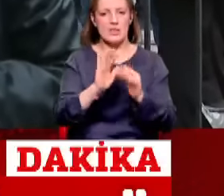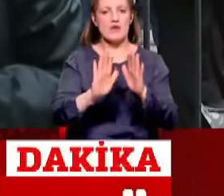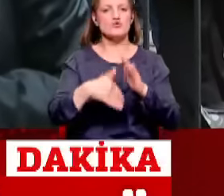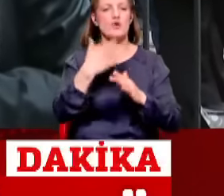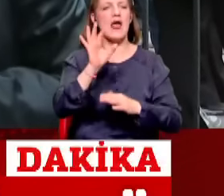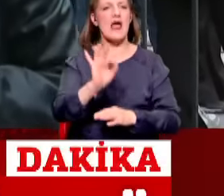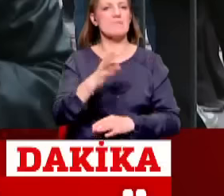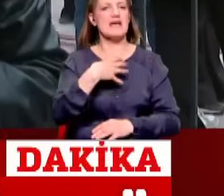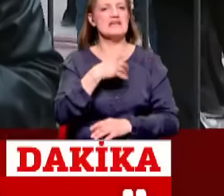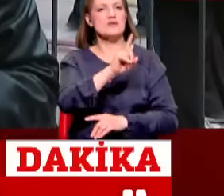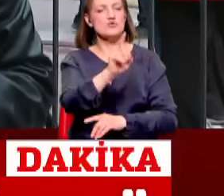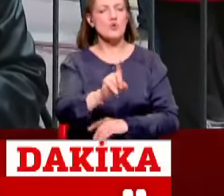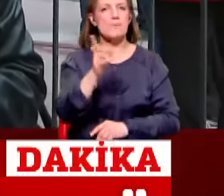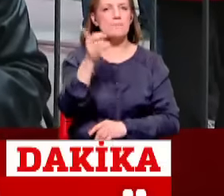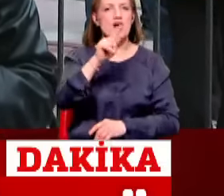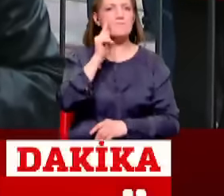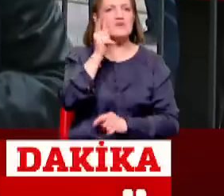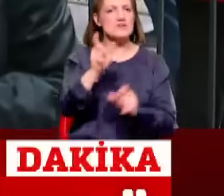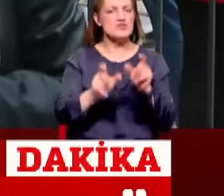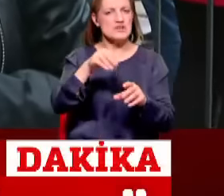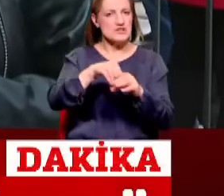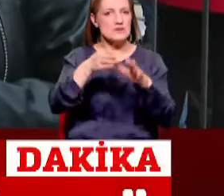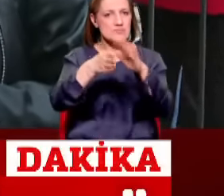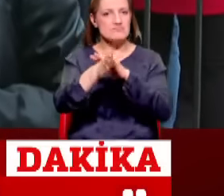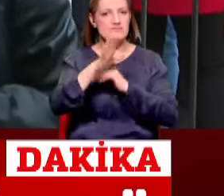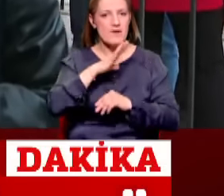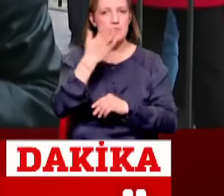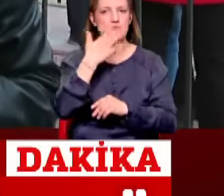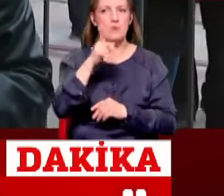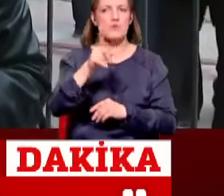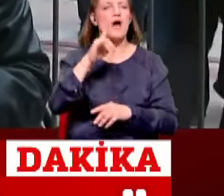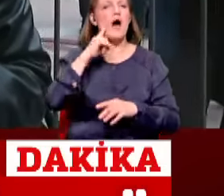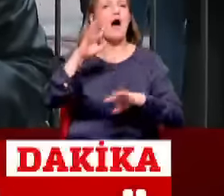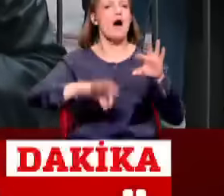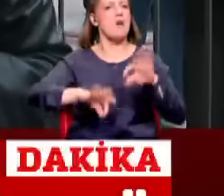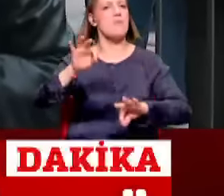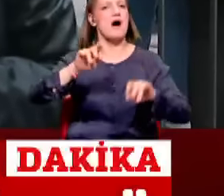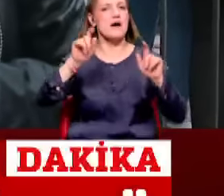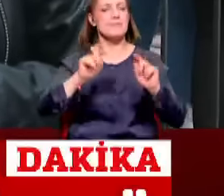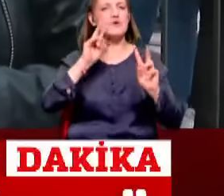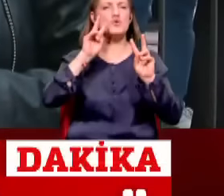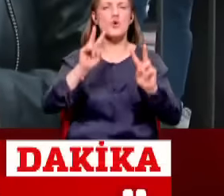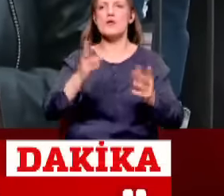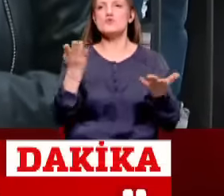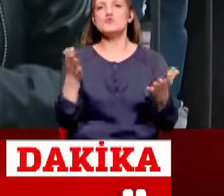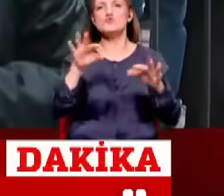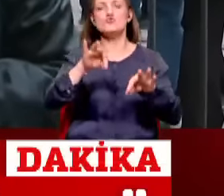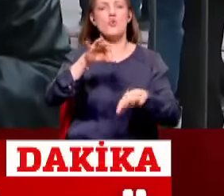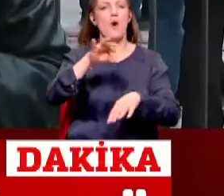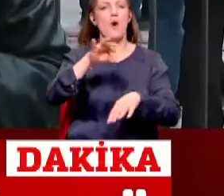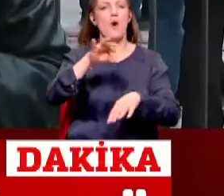kendisine sordum, içeride başka birileri daha var mı diye. Kendisi tarama yapıldı. Görünen o ki şu anda içeride daha başka